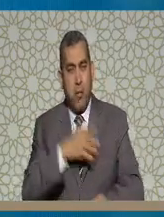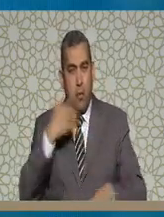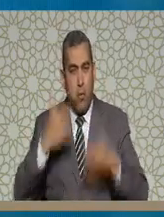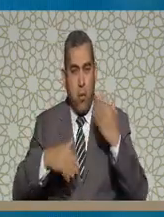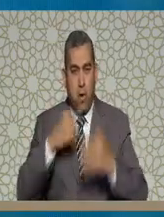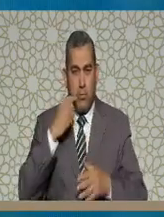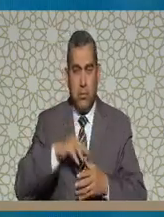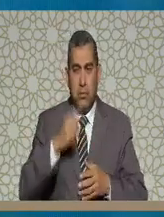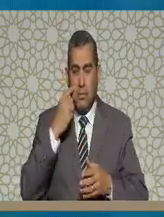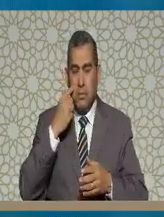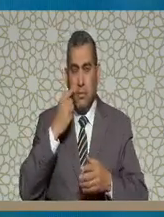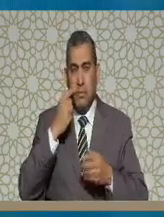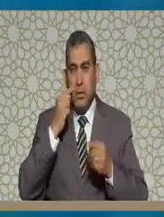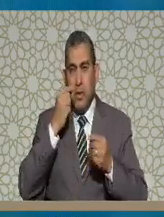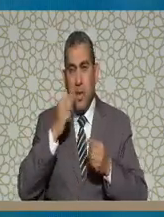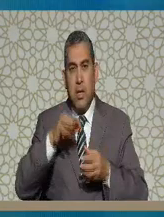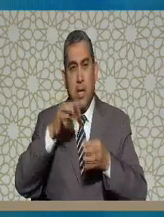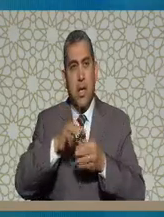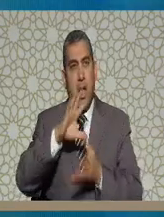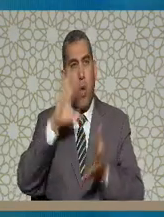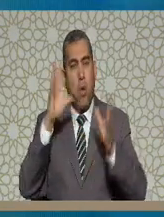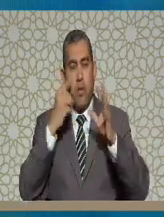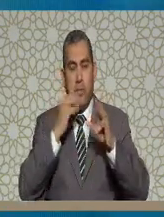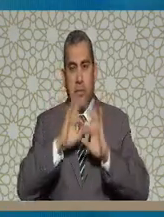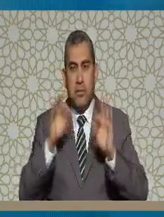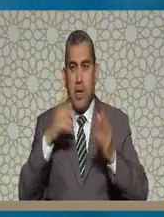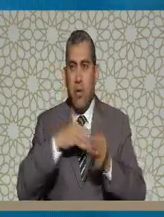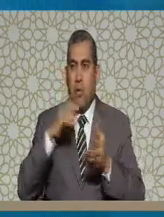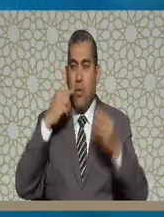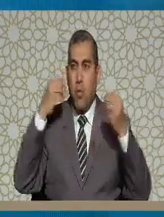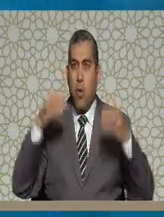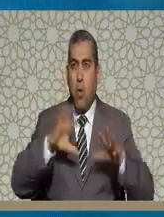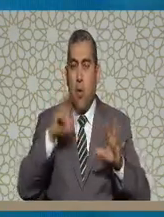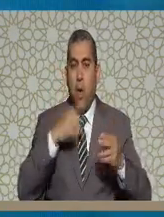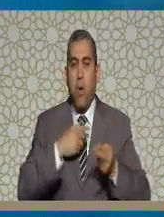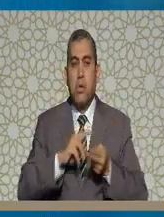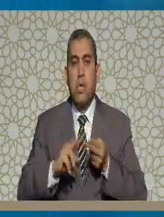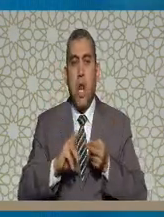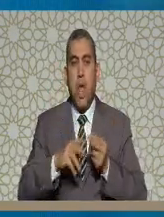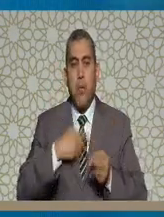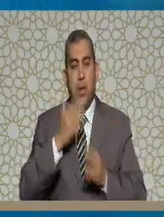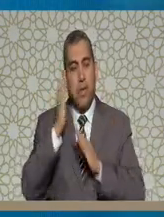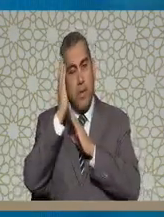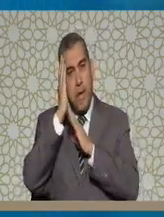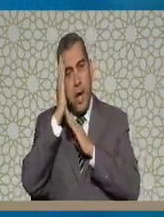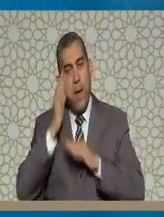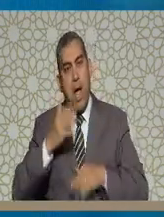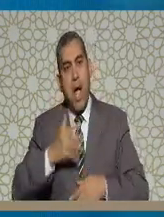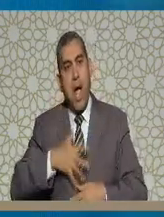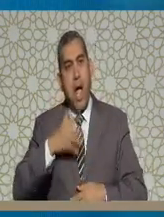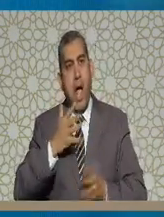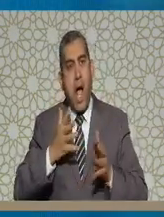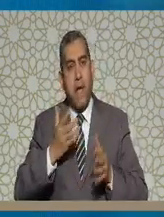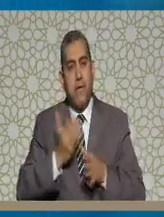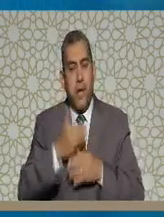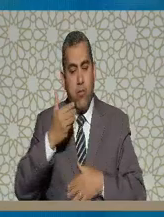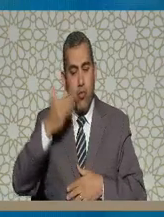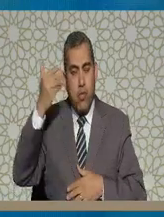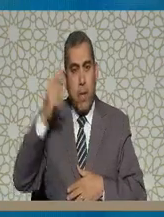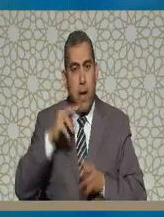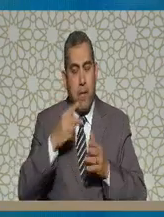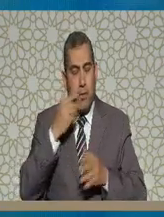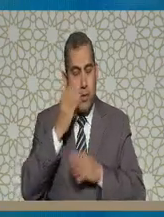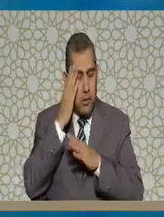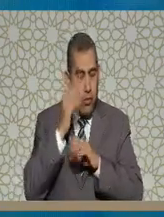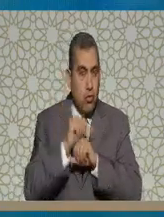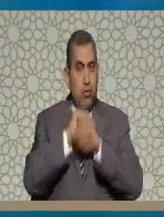الدنيا كلها بقت بيت اشباح محتاج سلام اللي نايم وخايف على مستقبله ومحتاج ان هو يصحى